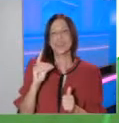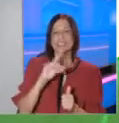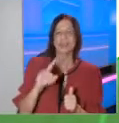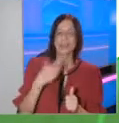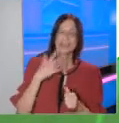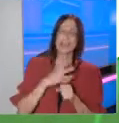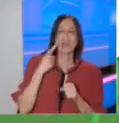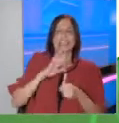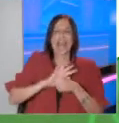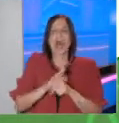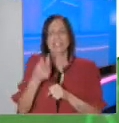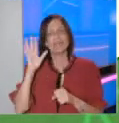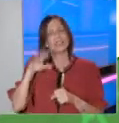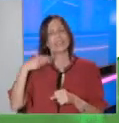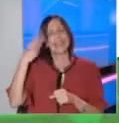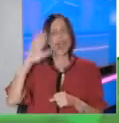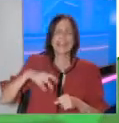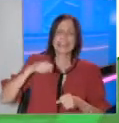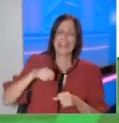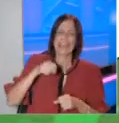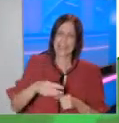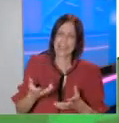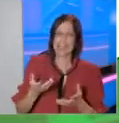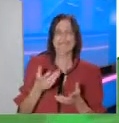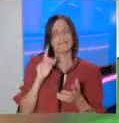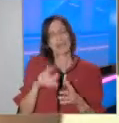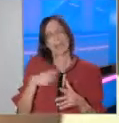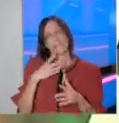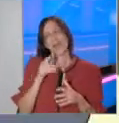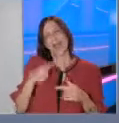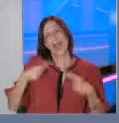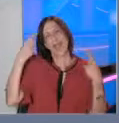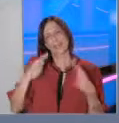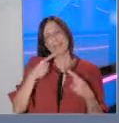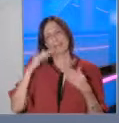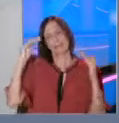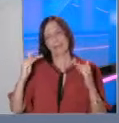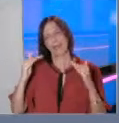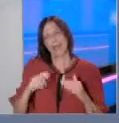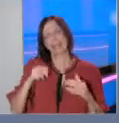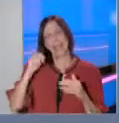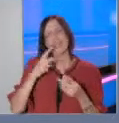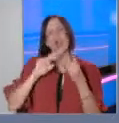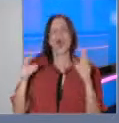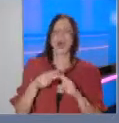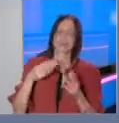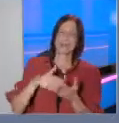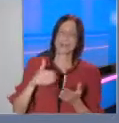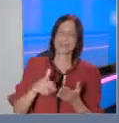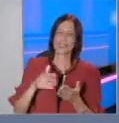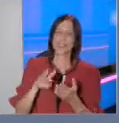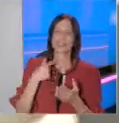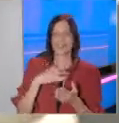צריך ללחוץ עליו בשביל שבוע עוד נכדים, היום ממעטים לבוא, אבל לבוא לעולם הם ממשיכים. מכאן הקריאה